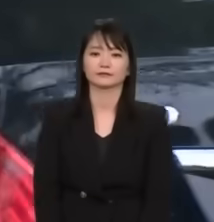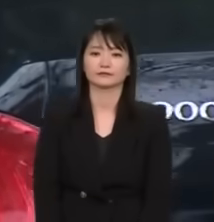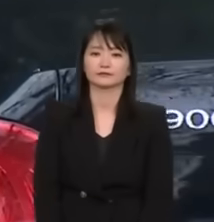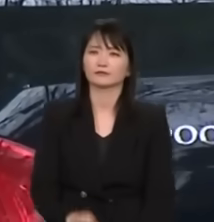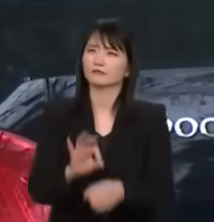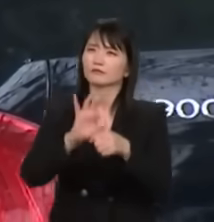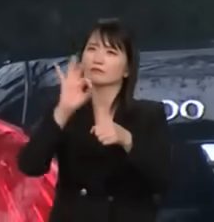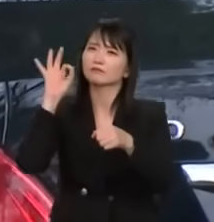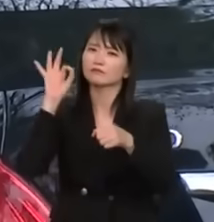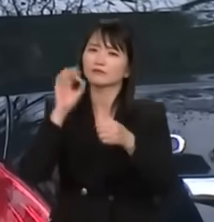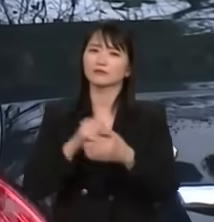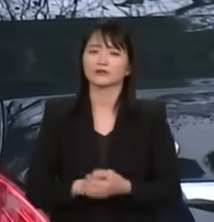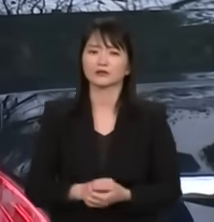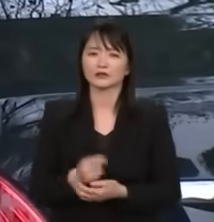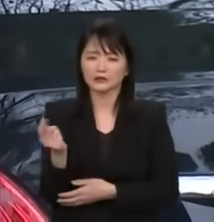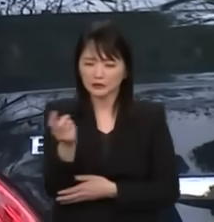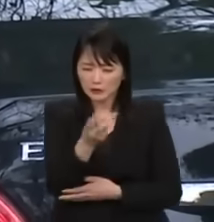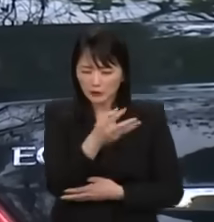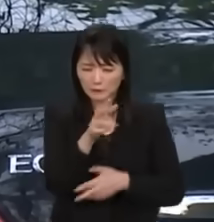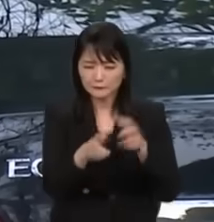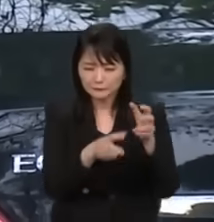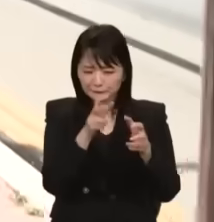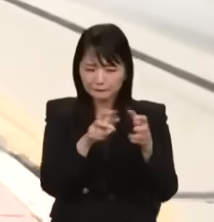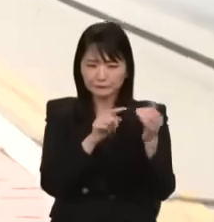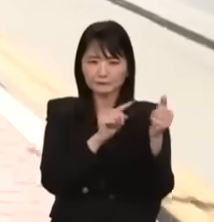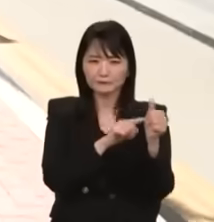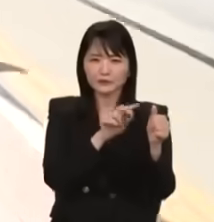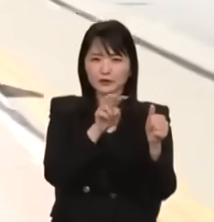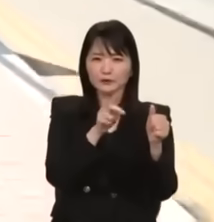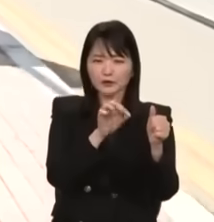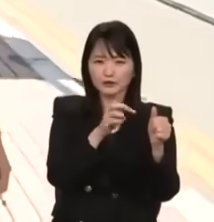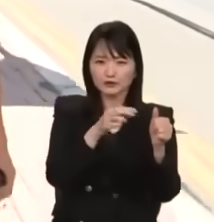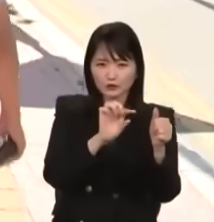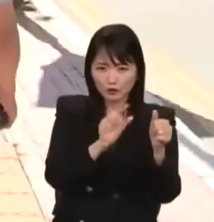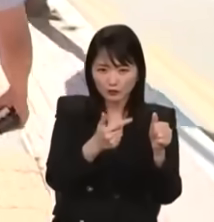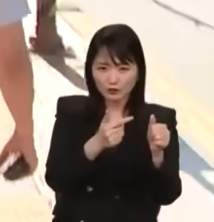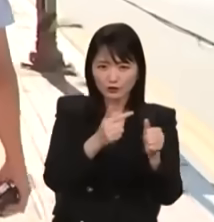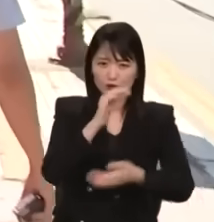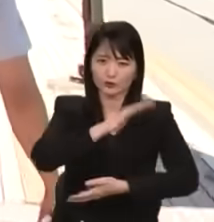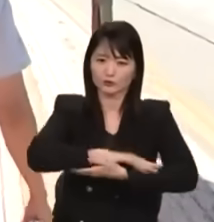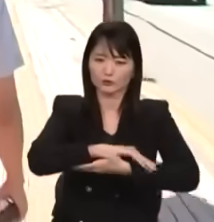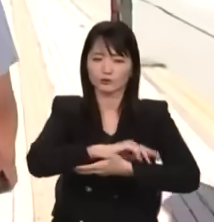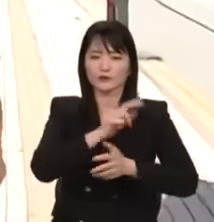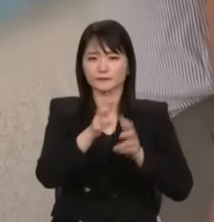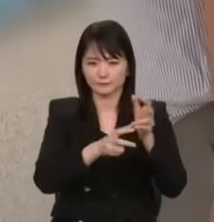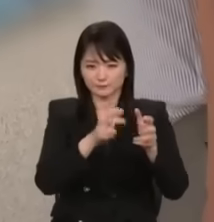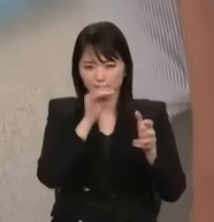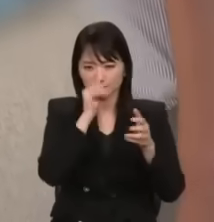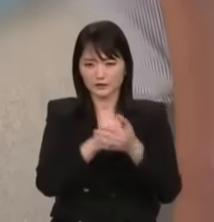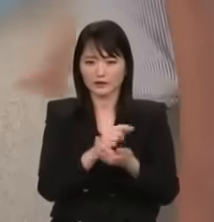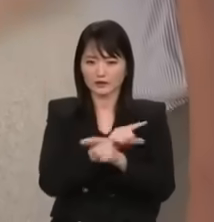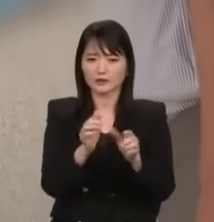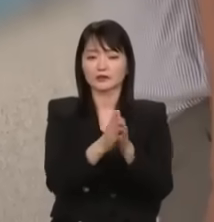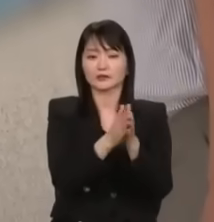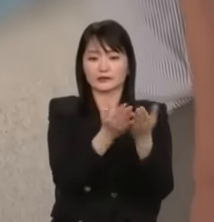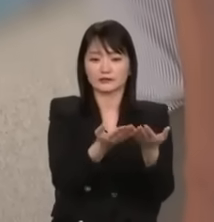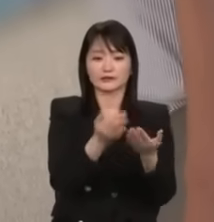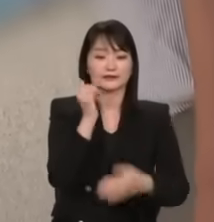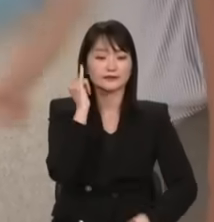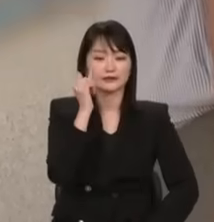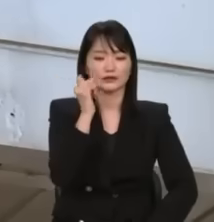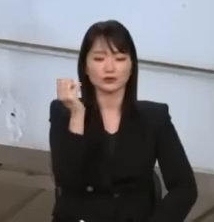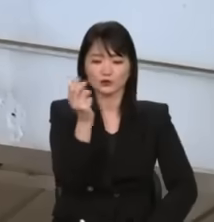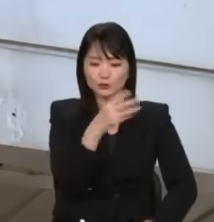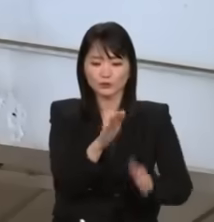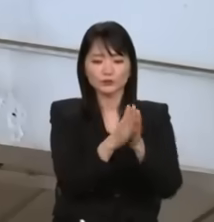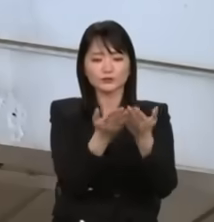10여 년 전 여러 사업을 하던 명태균 씨는 출판 사업도 했던 걸로 알려졌습니다. 각종 책자와 전화번호부